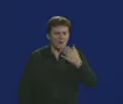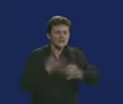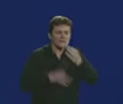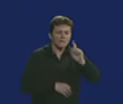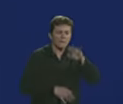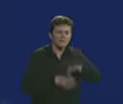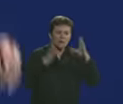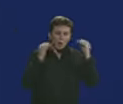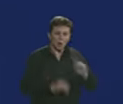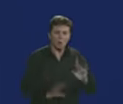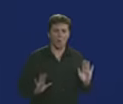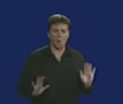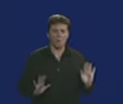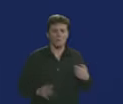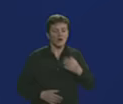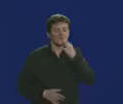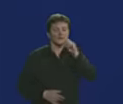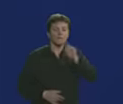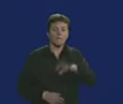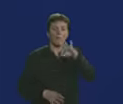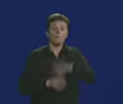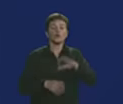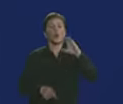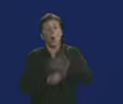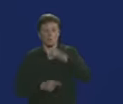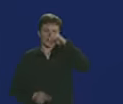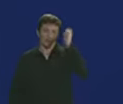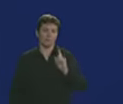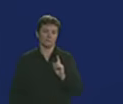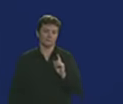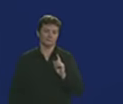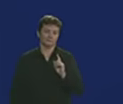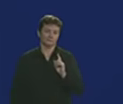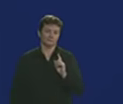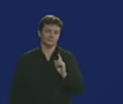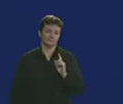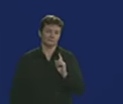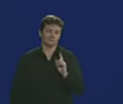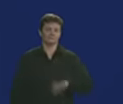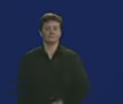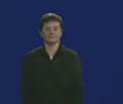M. Hollande, j'ai juste appelé à voter contre Nicolas Sarkozy.